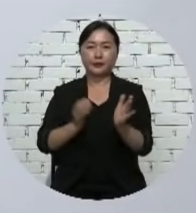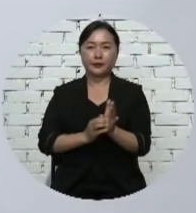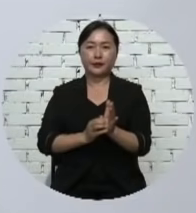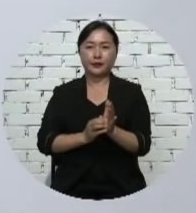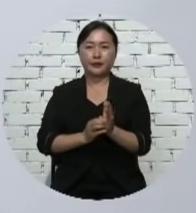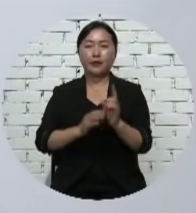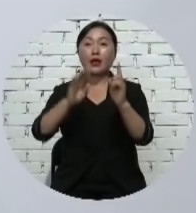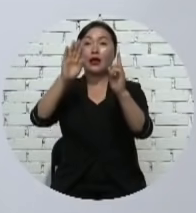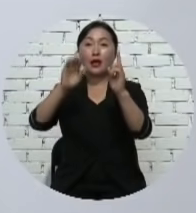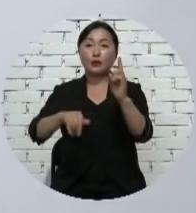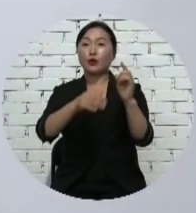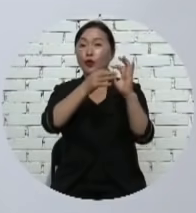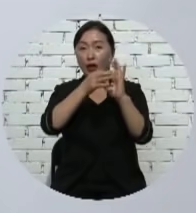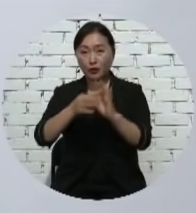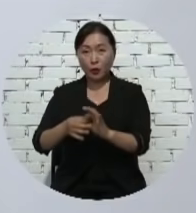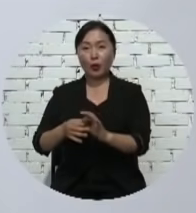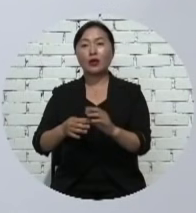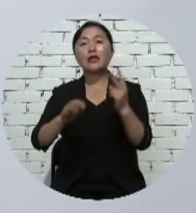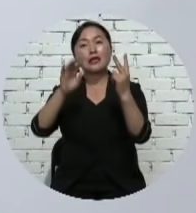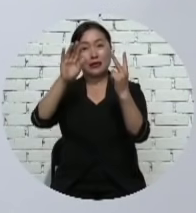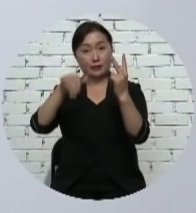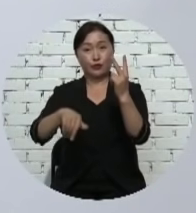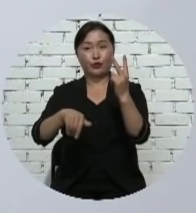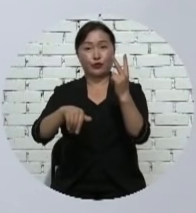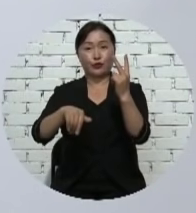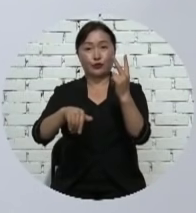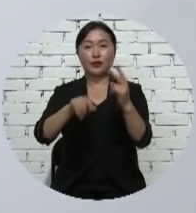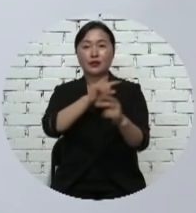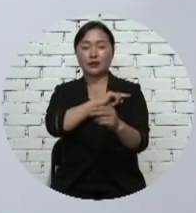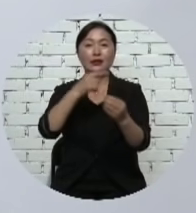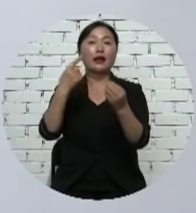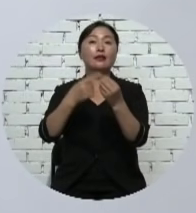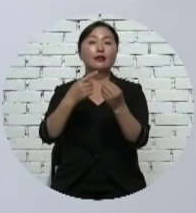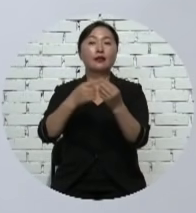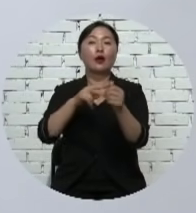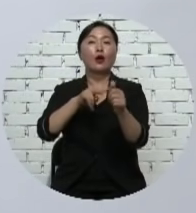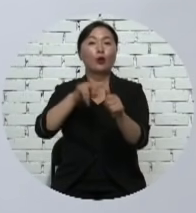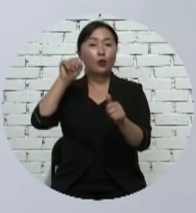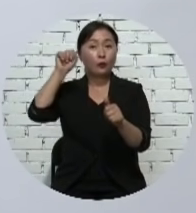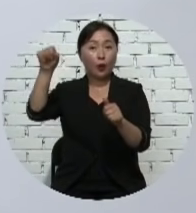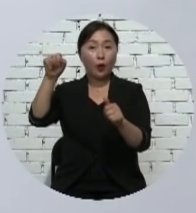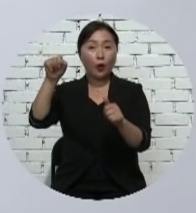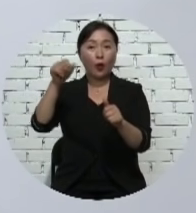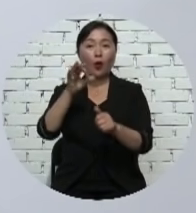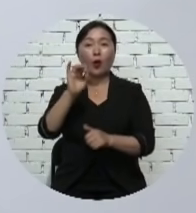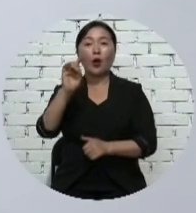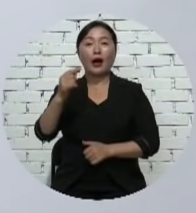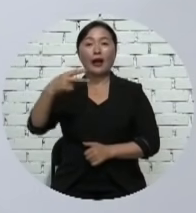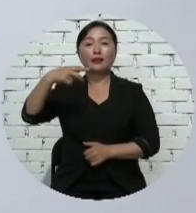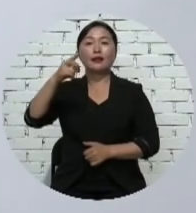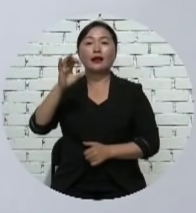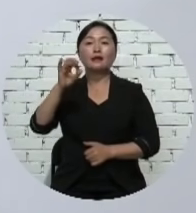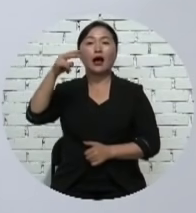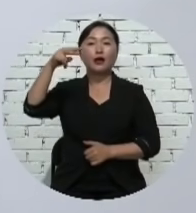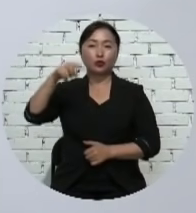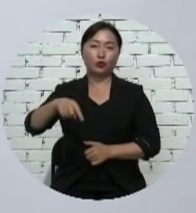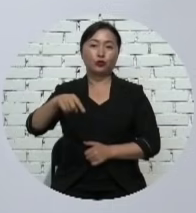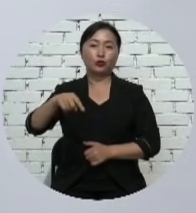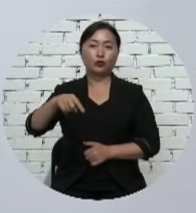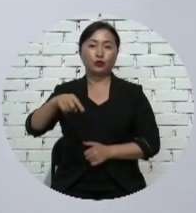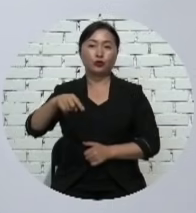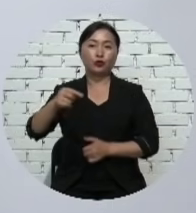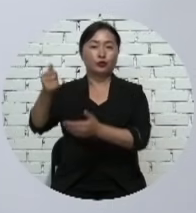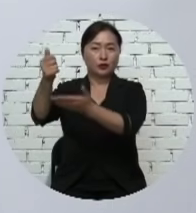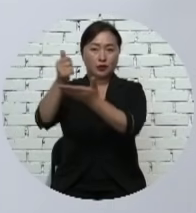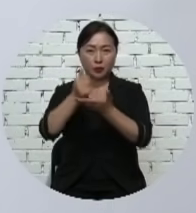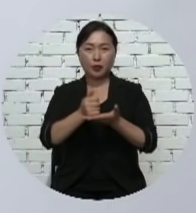자, 1부에 이어서 2부, 오늘 그 첫 번째 후보로 모신 분 안상수 후보십니다. 지금 스튜디오에